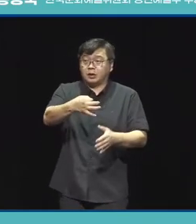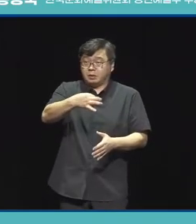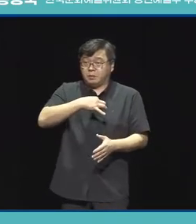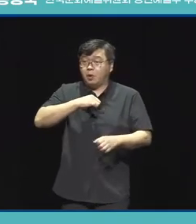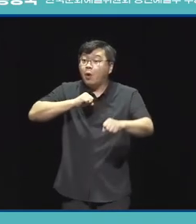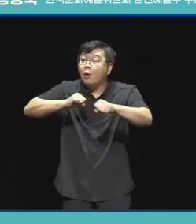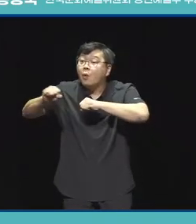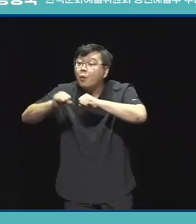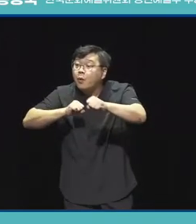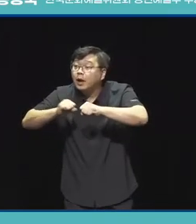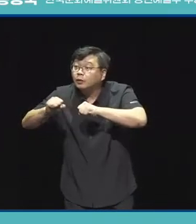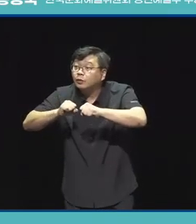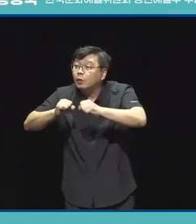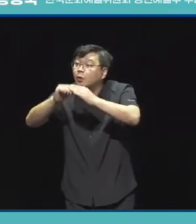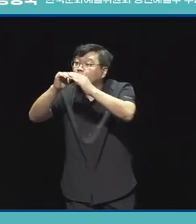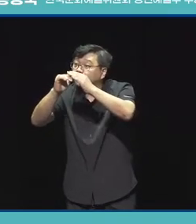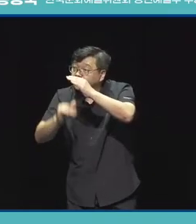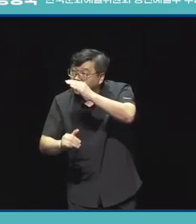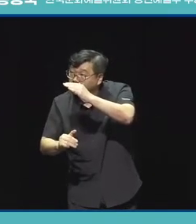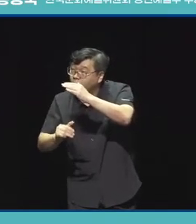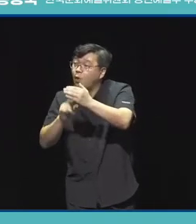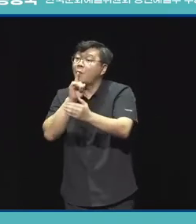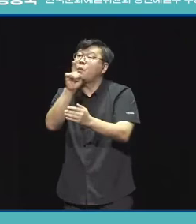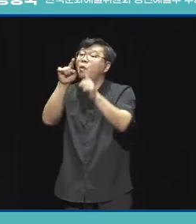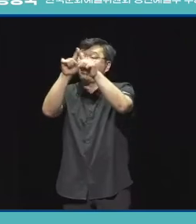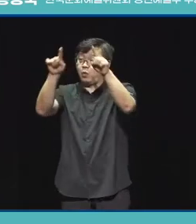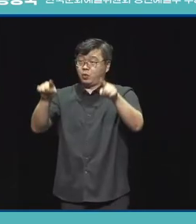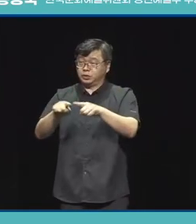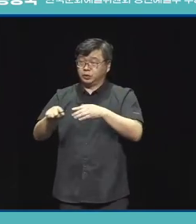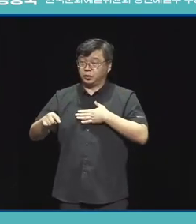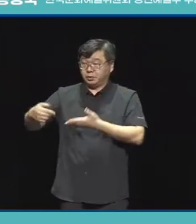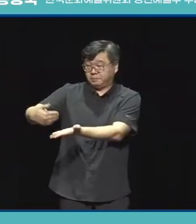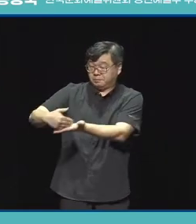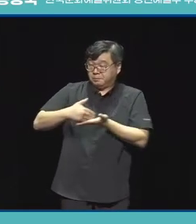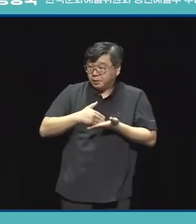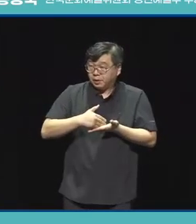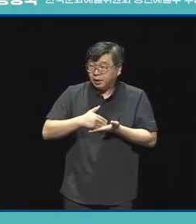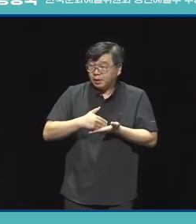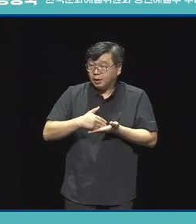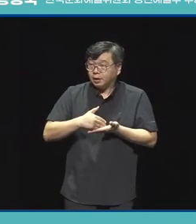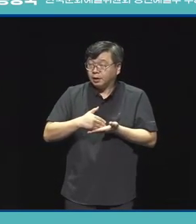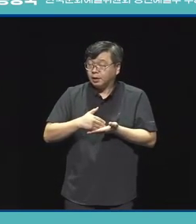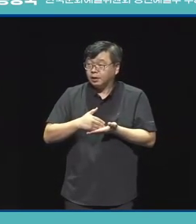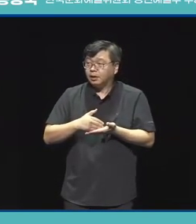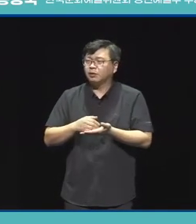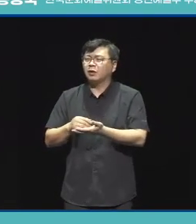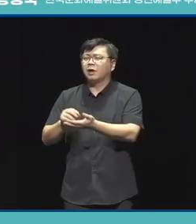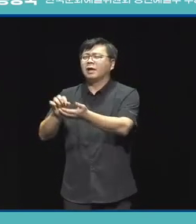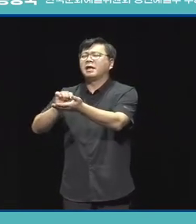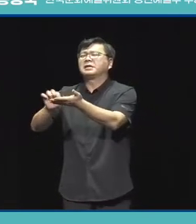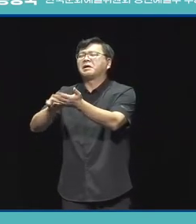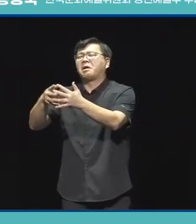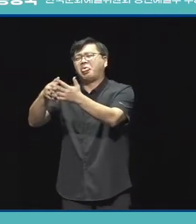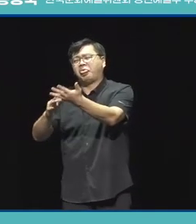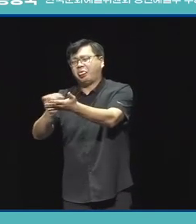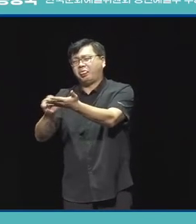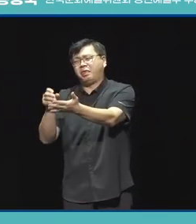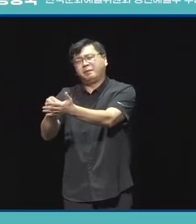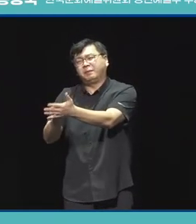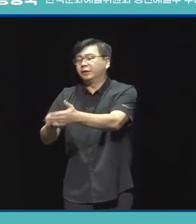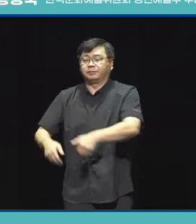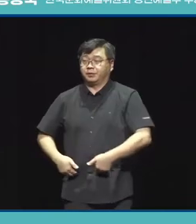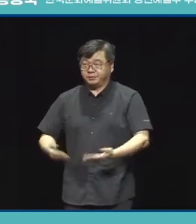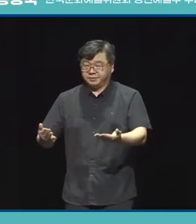실적들을 실적 보고서를 통해서 저희에게 제출해 주시면 정산은 별도로 하지 않는 사업임을 알아주시면 감사하겠습니다